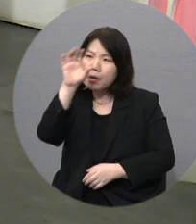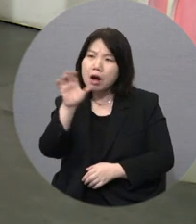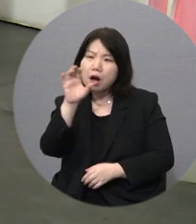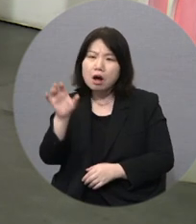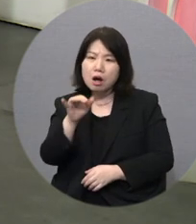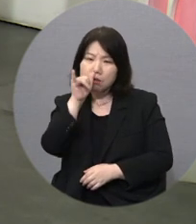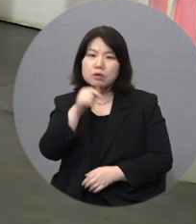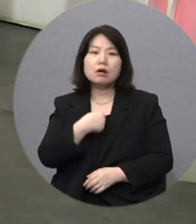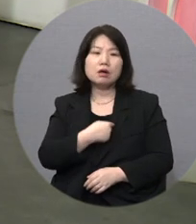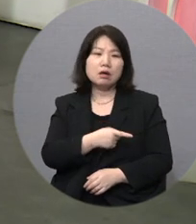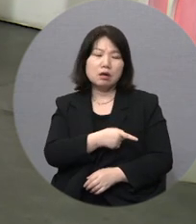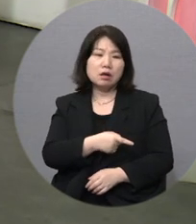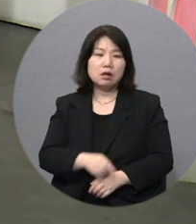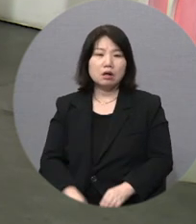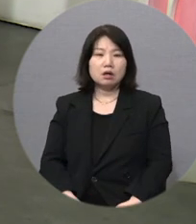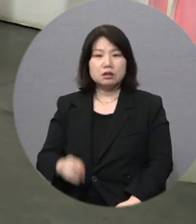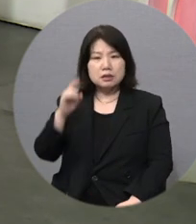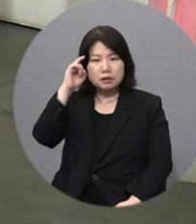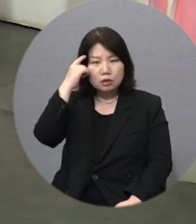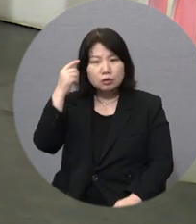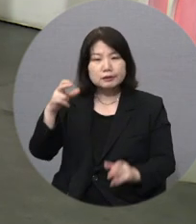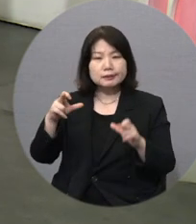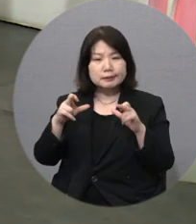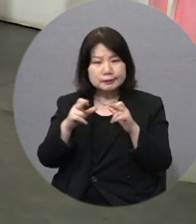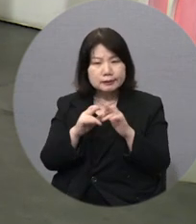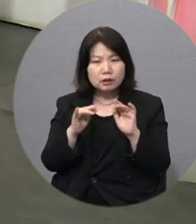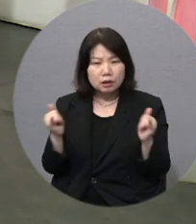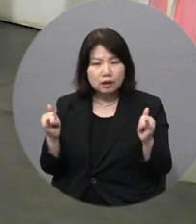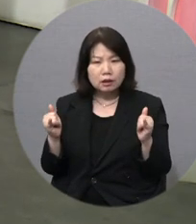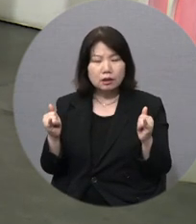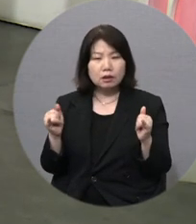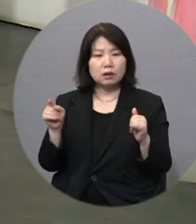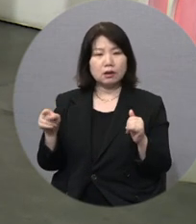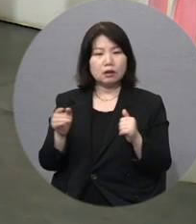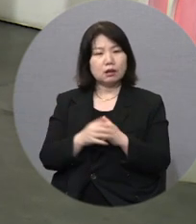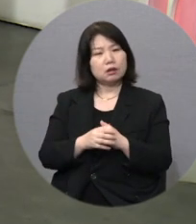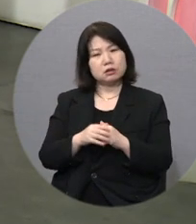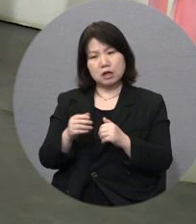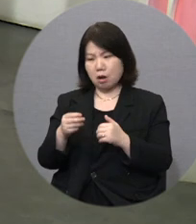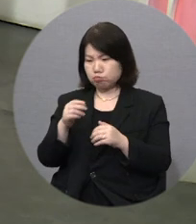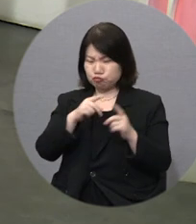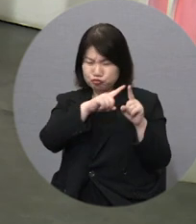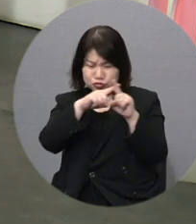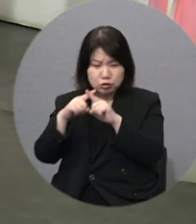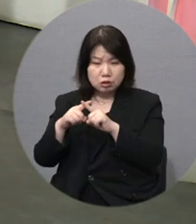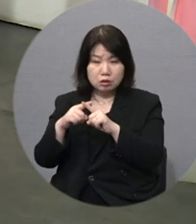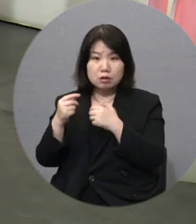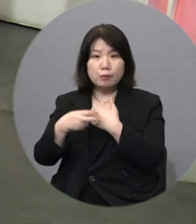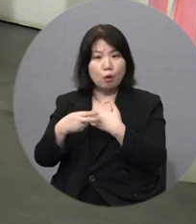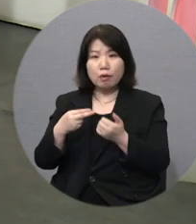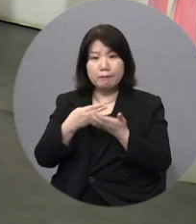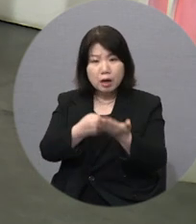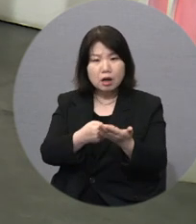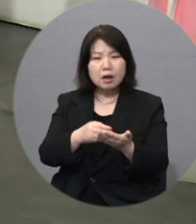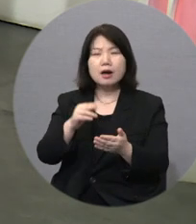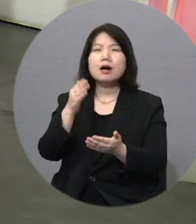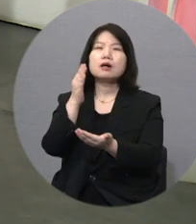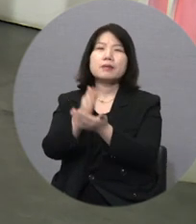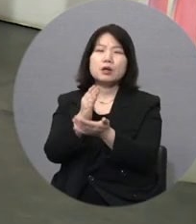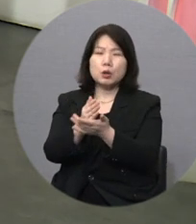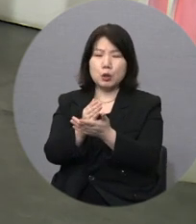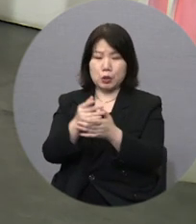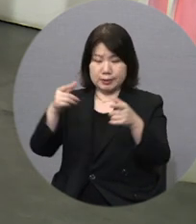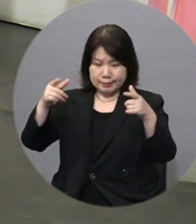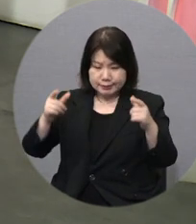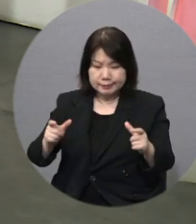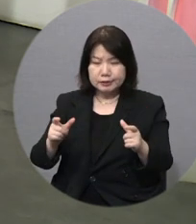갖고 정신장애인들 정신적 어려움을 겪을 때 무작적 정신병원으로 보낸게 아니라 어떤 지역사회에서 잠시